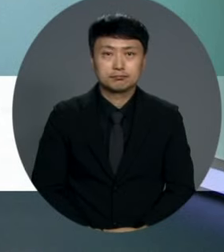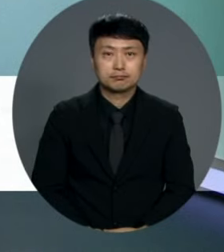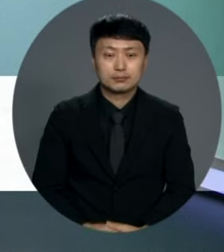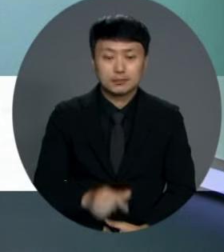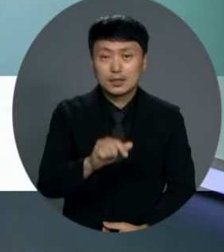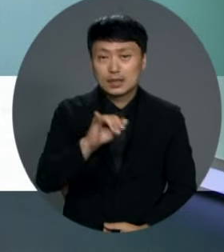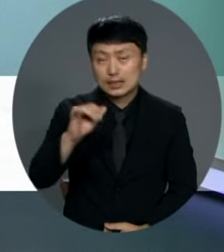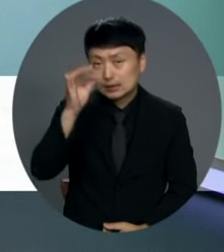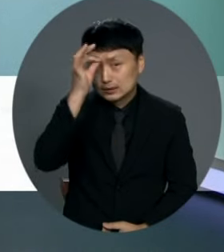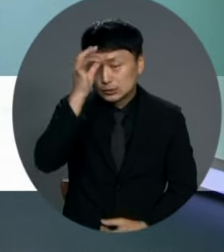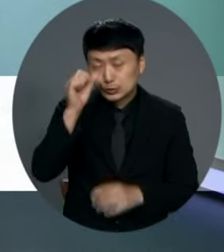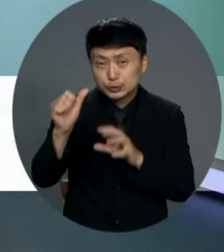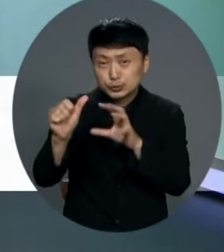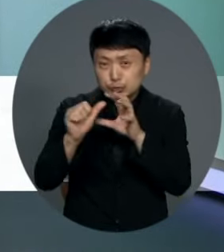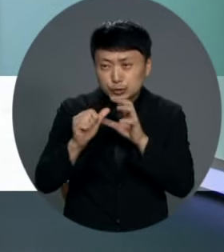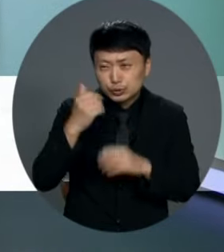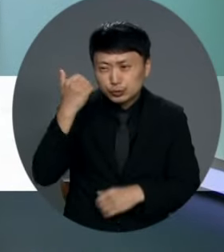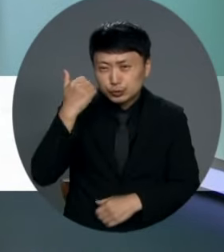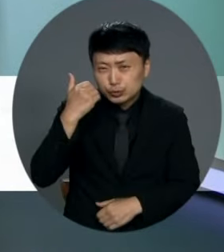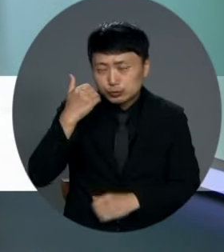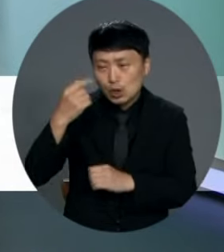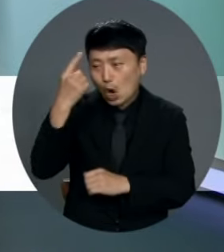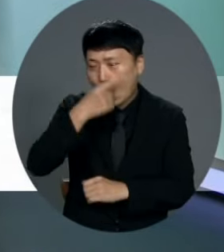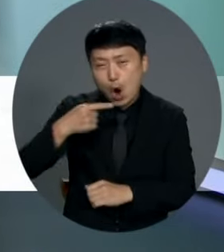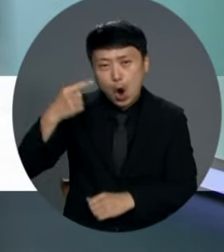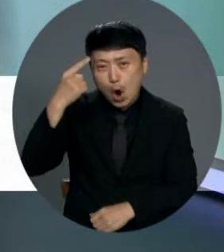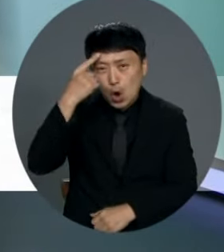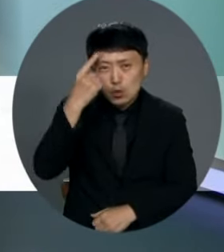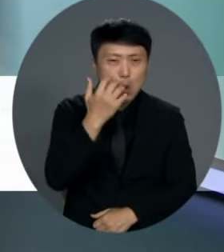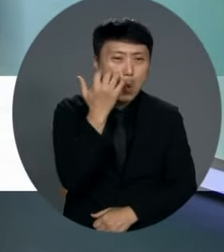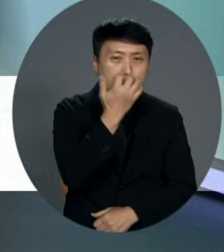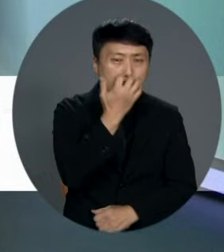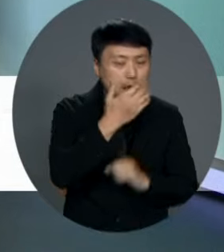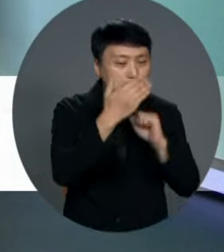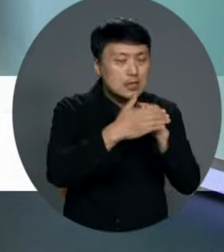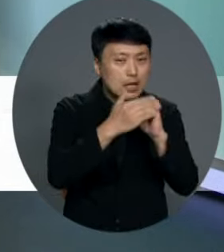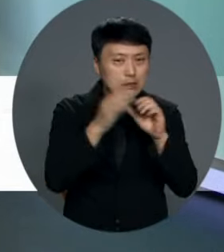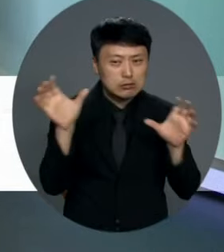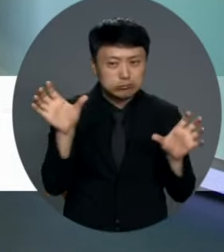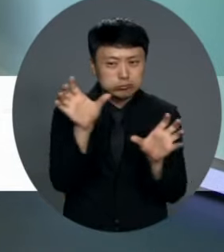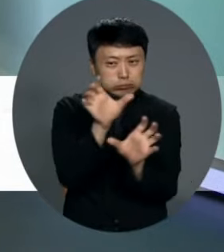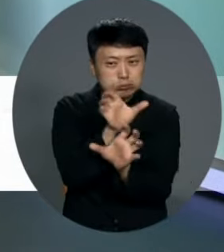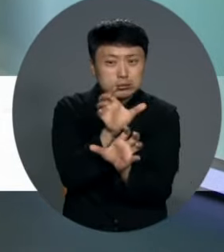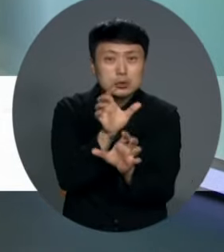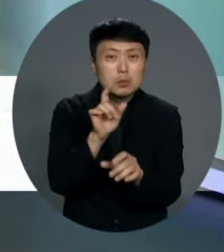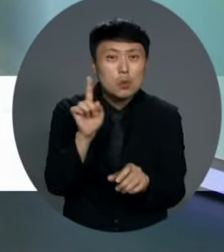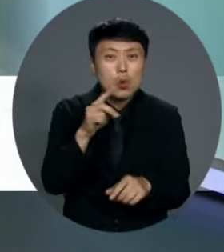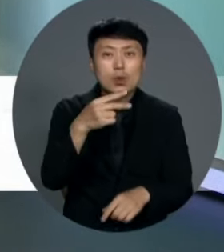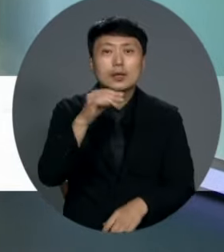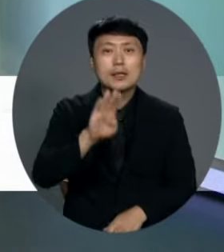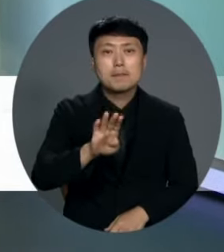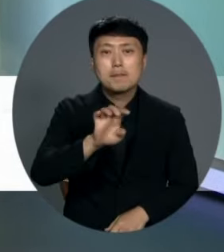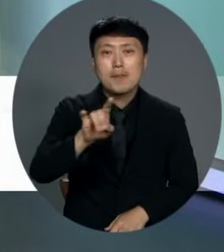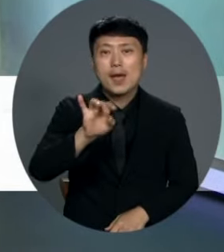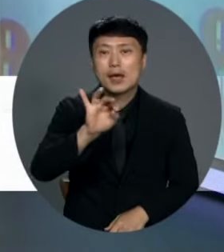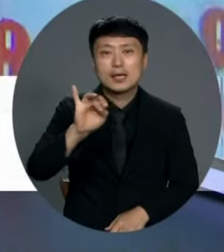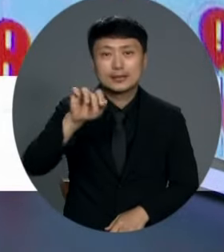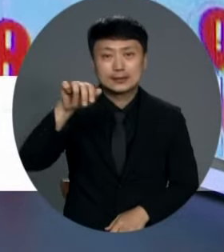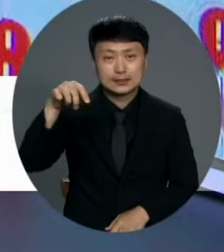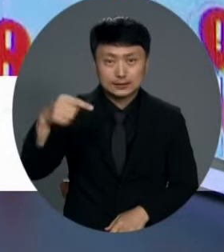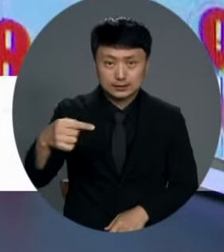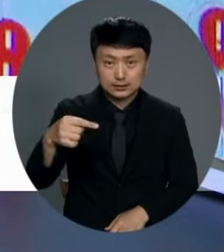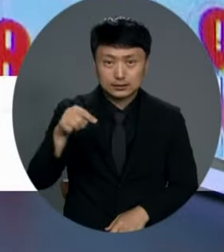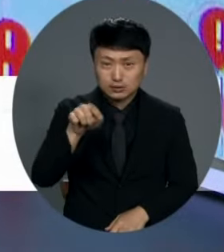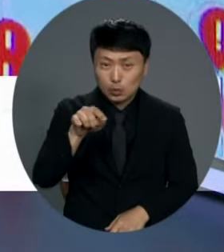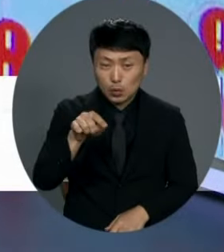AI 기반 기술로 누군가의 사진이나 영상에 음란물을 합성해 퍼뜨리는 디페이 성범죄가 10대들 사이에서